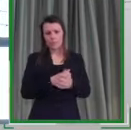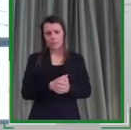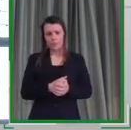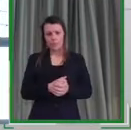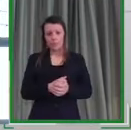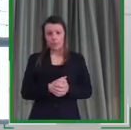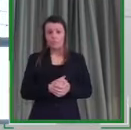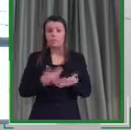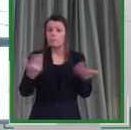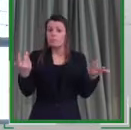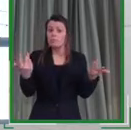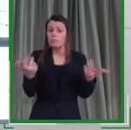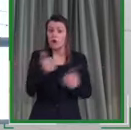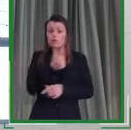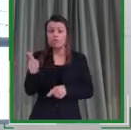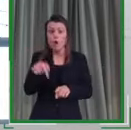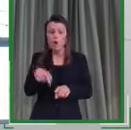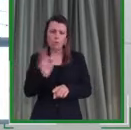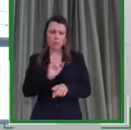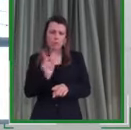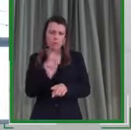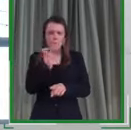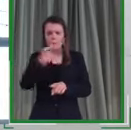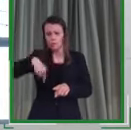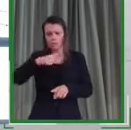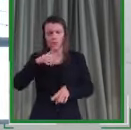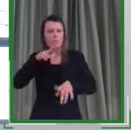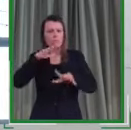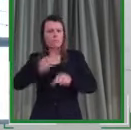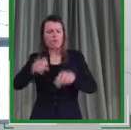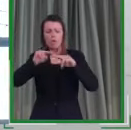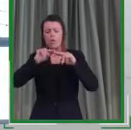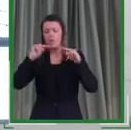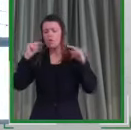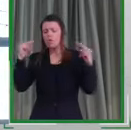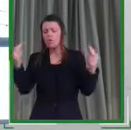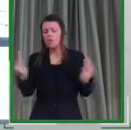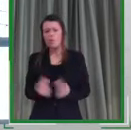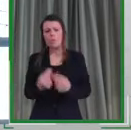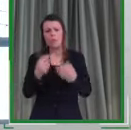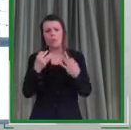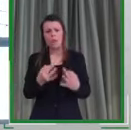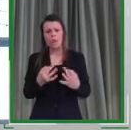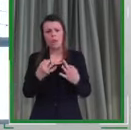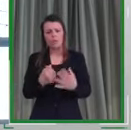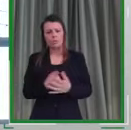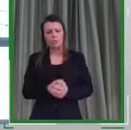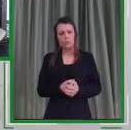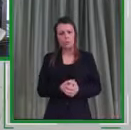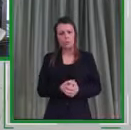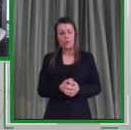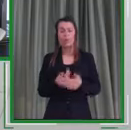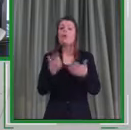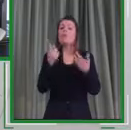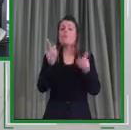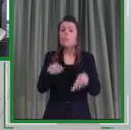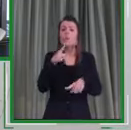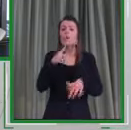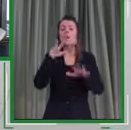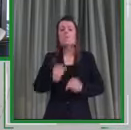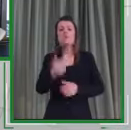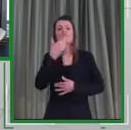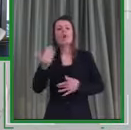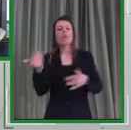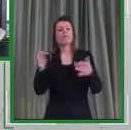questo ovviamente perché l'impegno è totale l'impegno è anche attraverso l'informatica attraverso gli